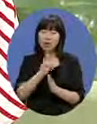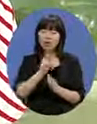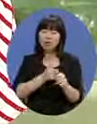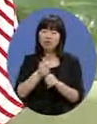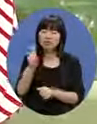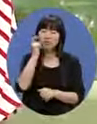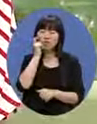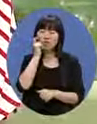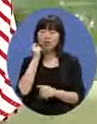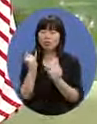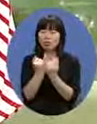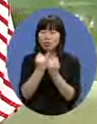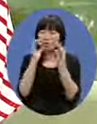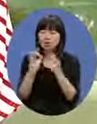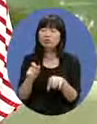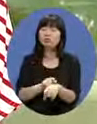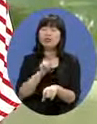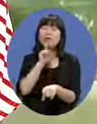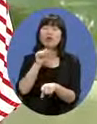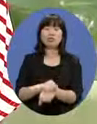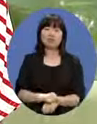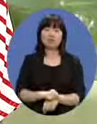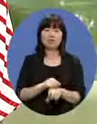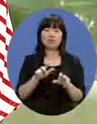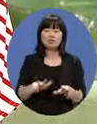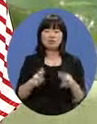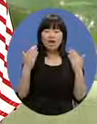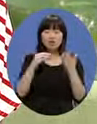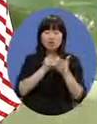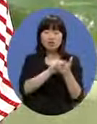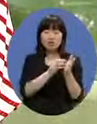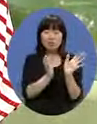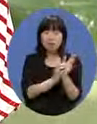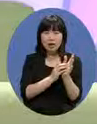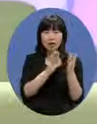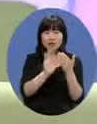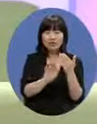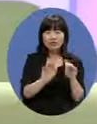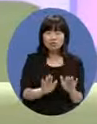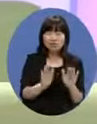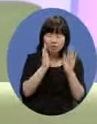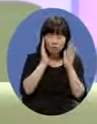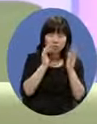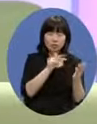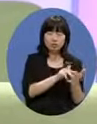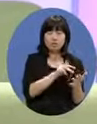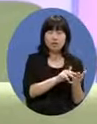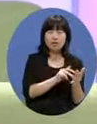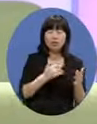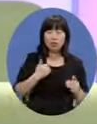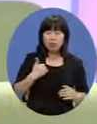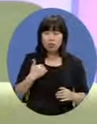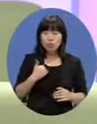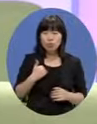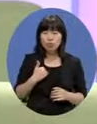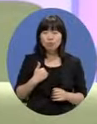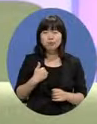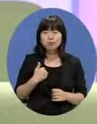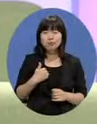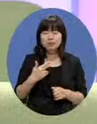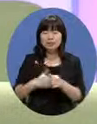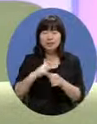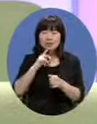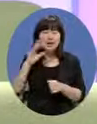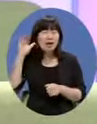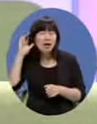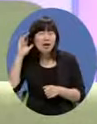되거든요. 특히나. 맞아요. 네. 요즘 학교를 들어가니까 공부면이나 그리고 제가 선생님